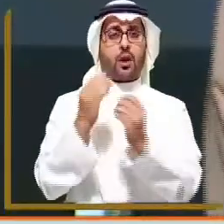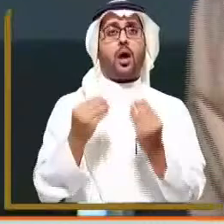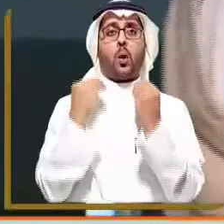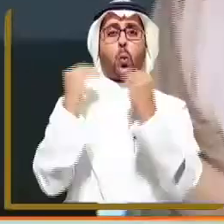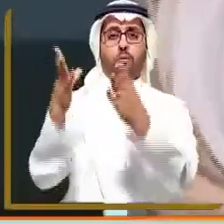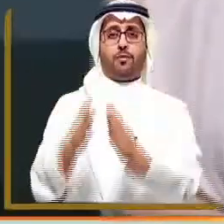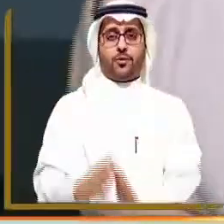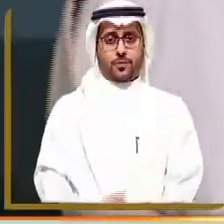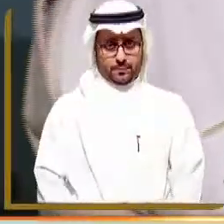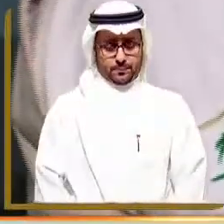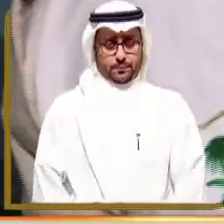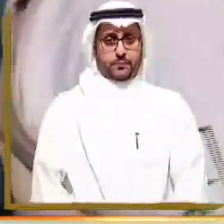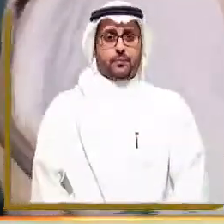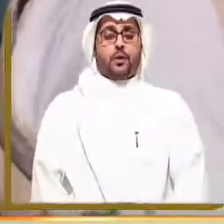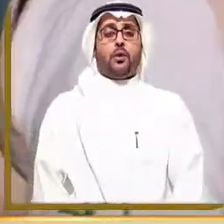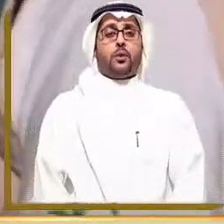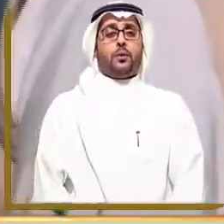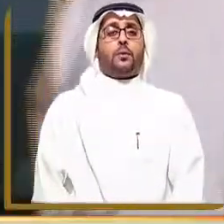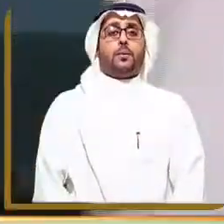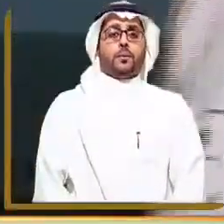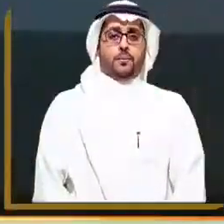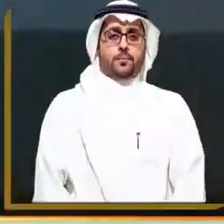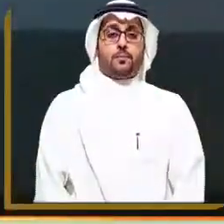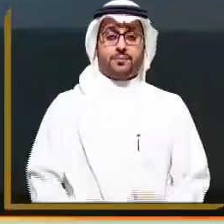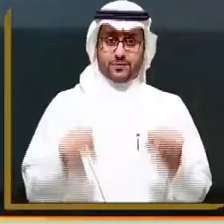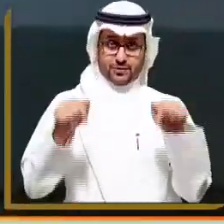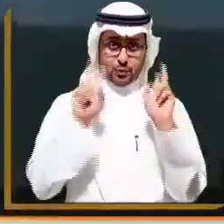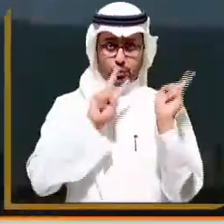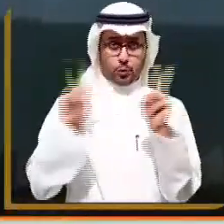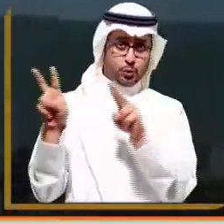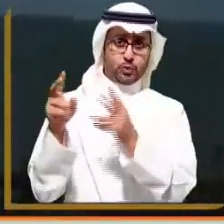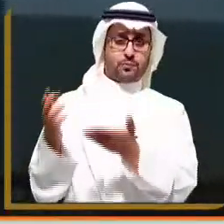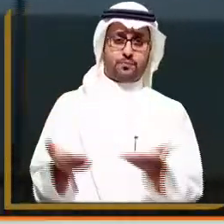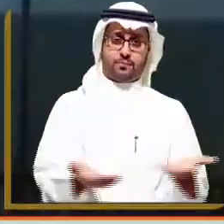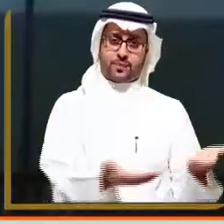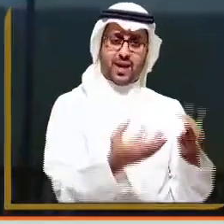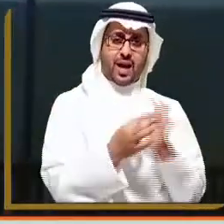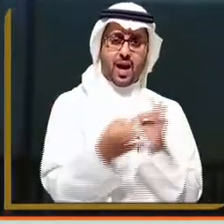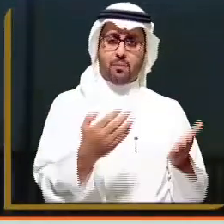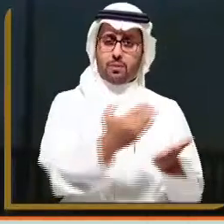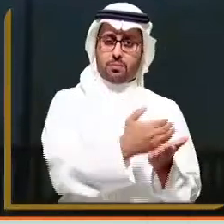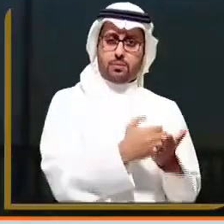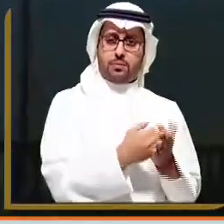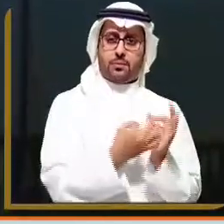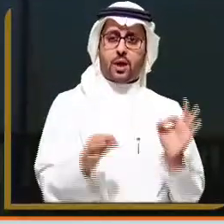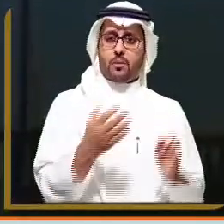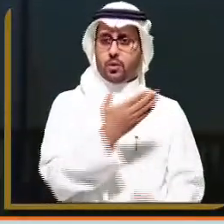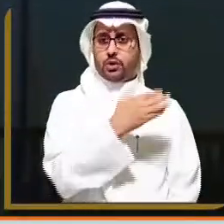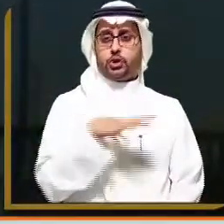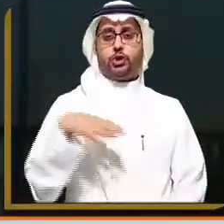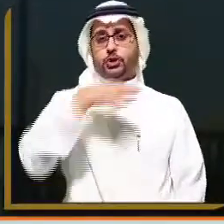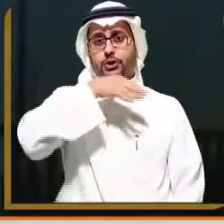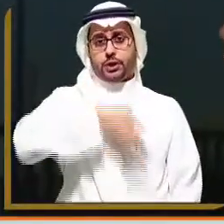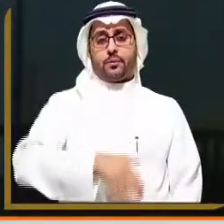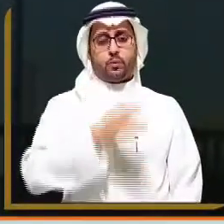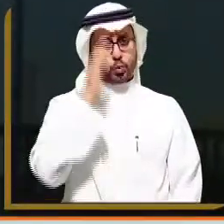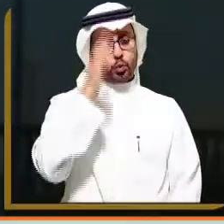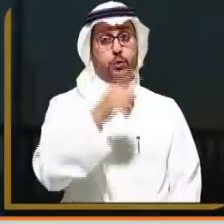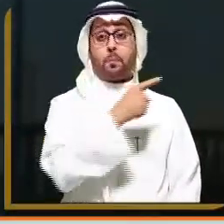بإذن الله. حياكم الله، بارك الله فيكم وشكر الله لكم. إذن عبد الله، ونحن نعم. هنا في الباحة الخارجية